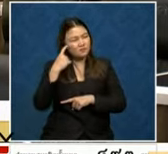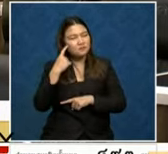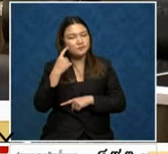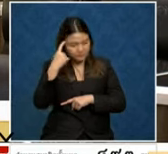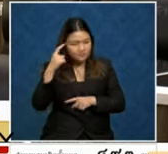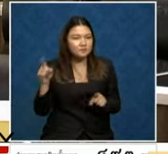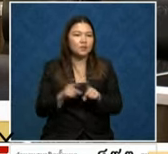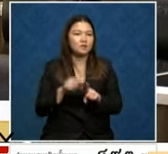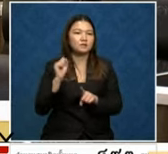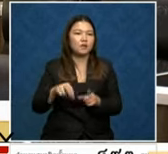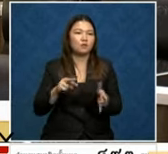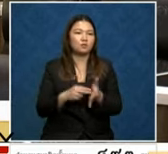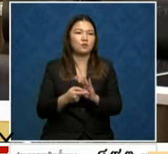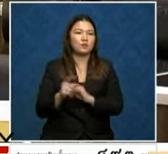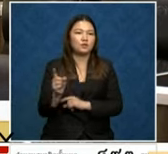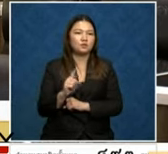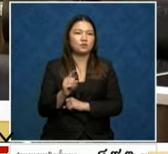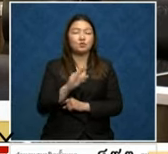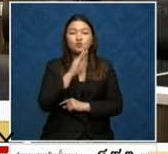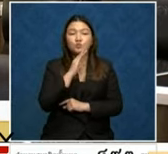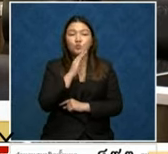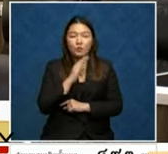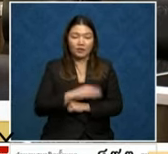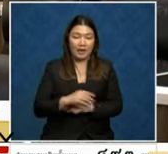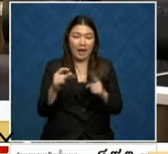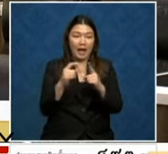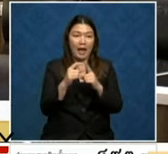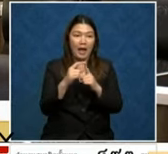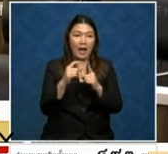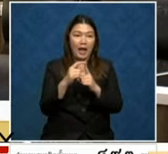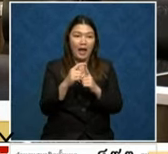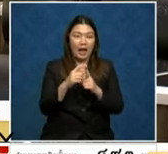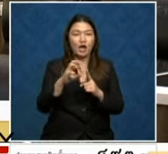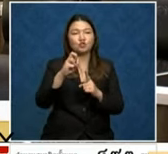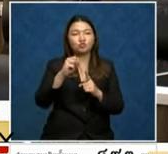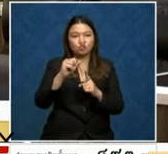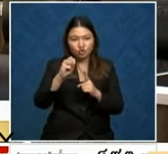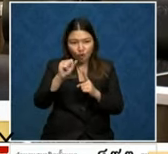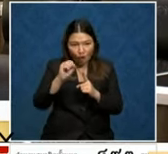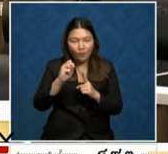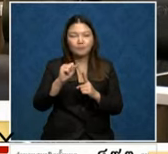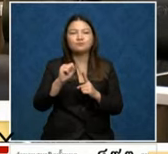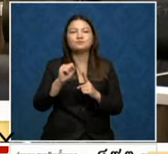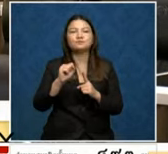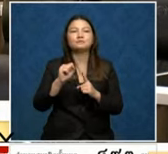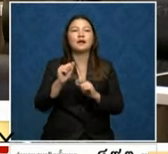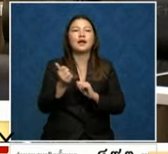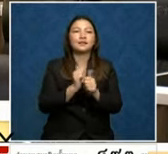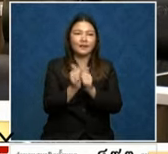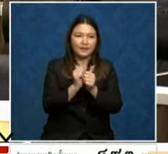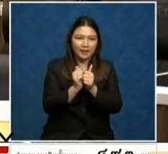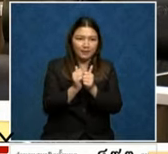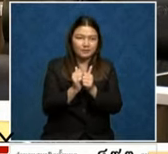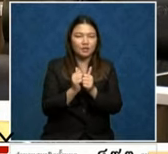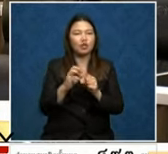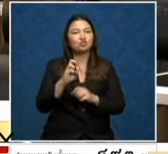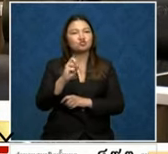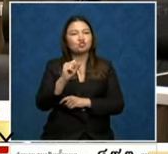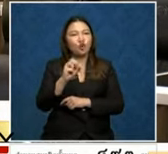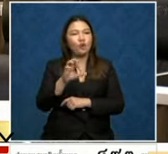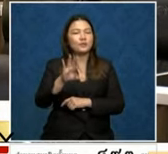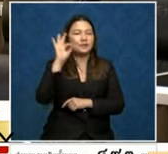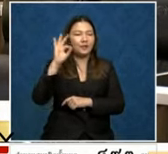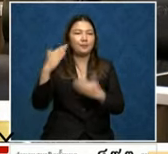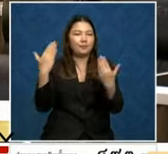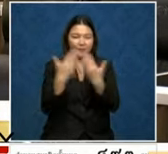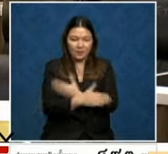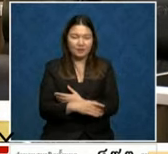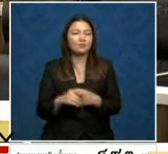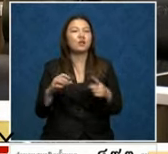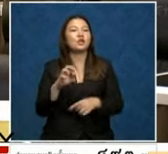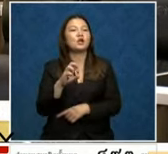เป